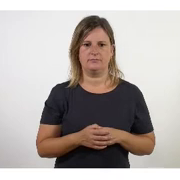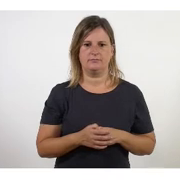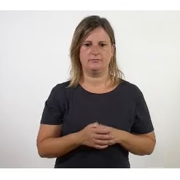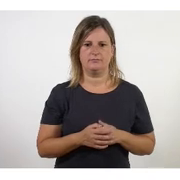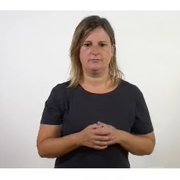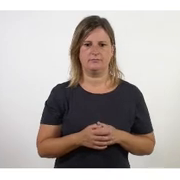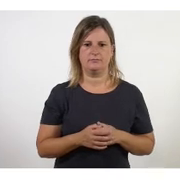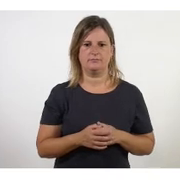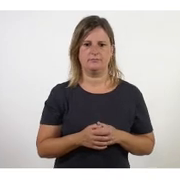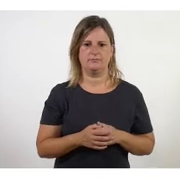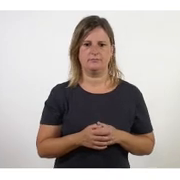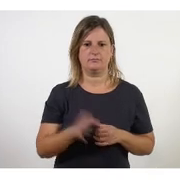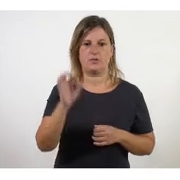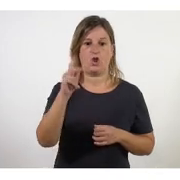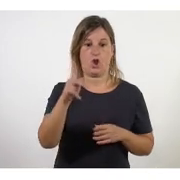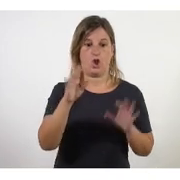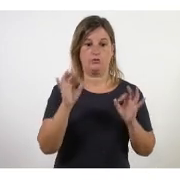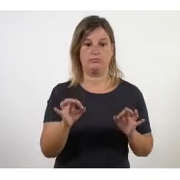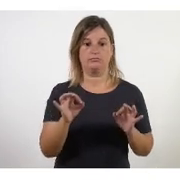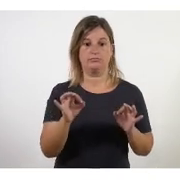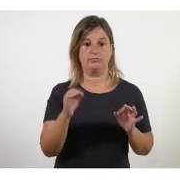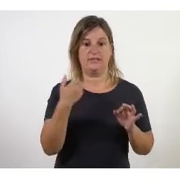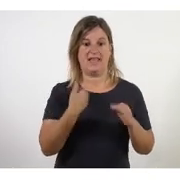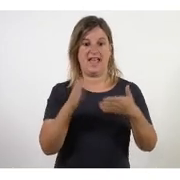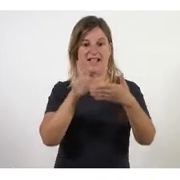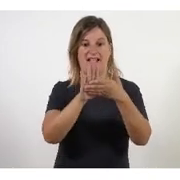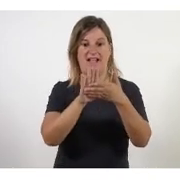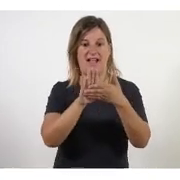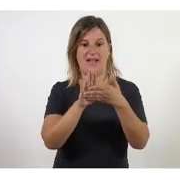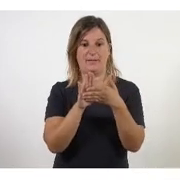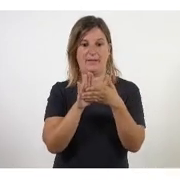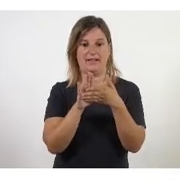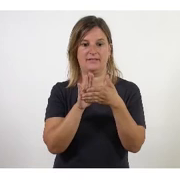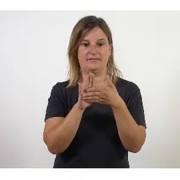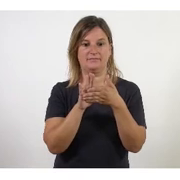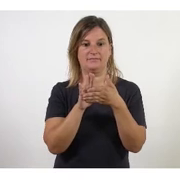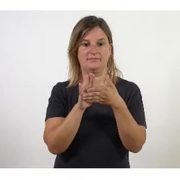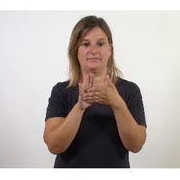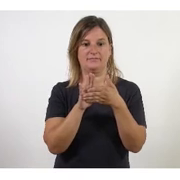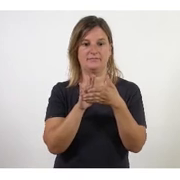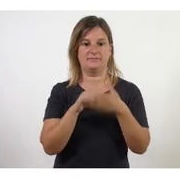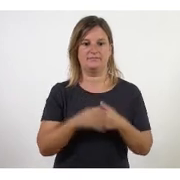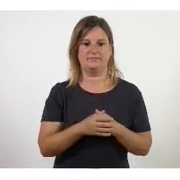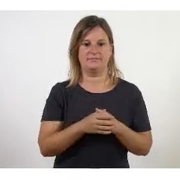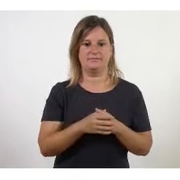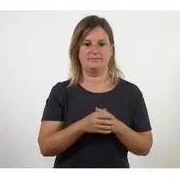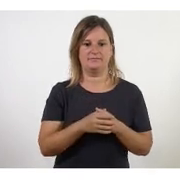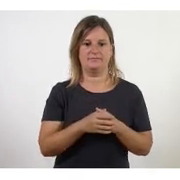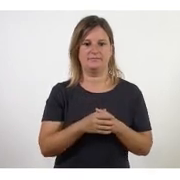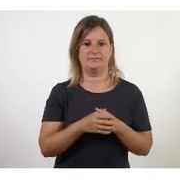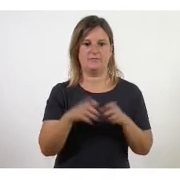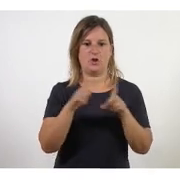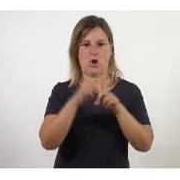direm OK. Aquesta capa, vaig a fer-ho en honor amb els companys d'Android. El que farem és